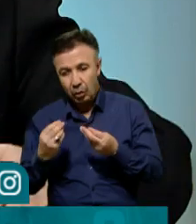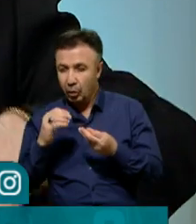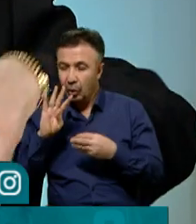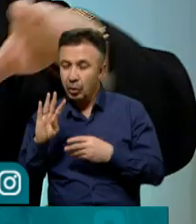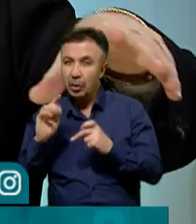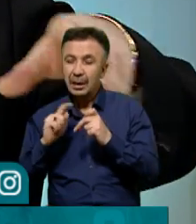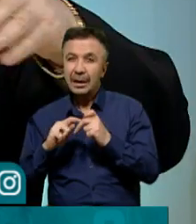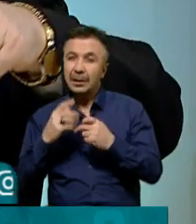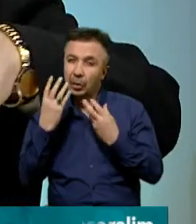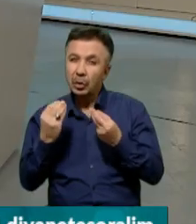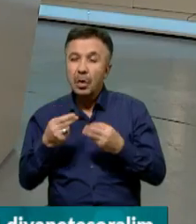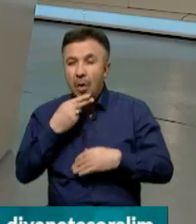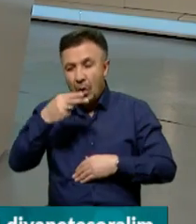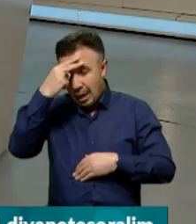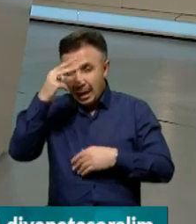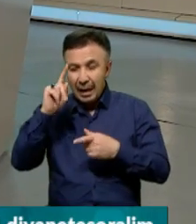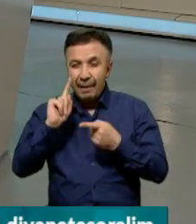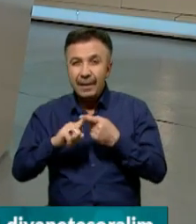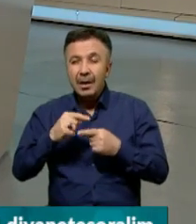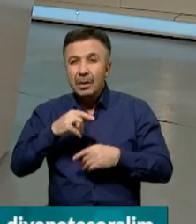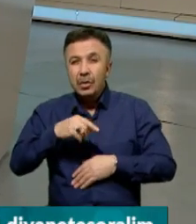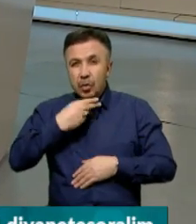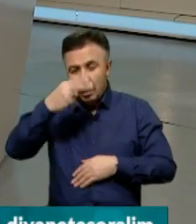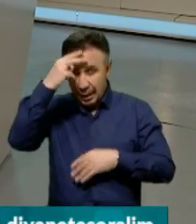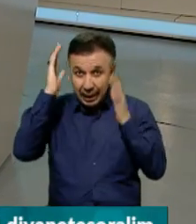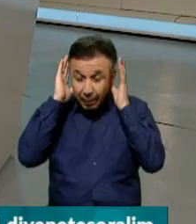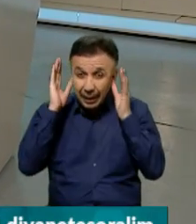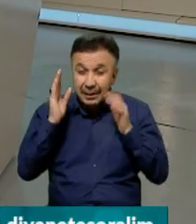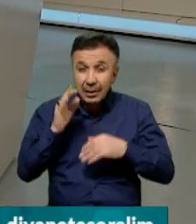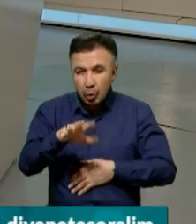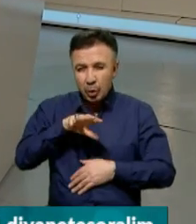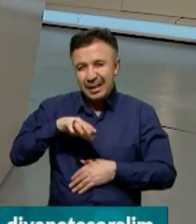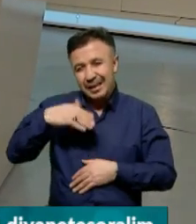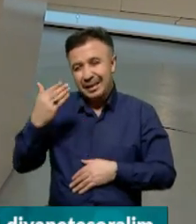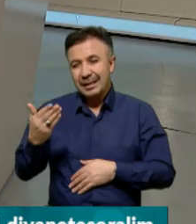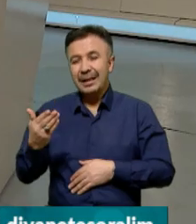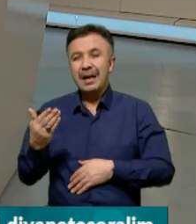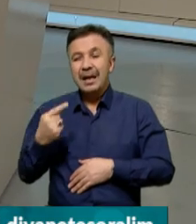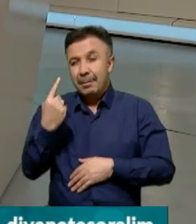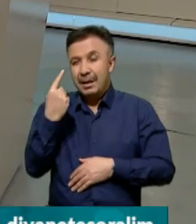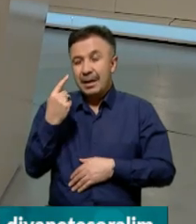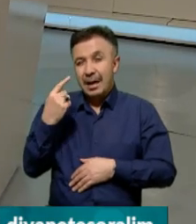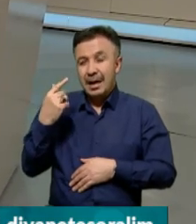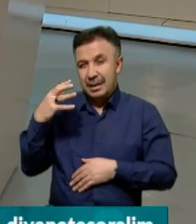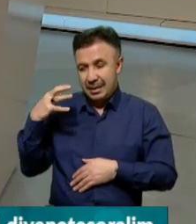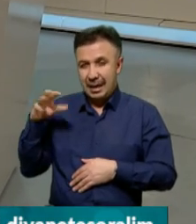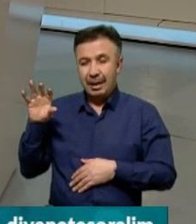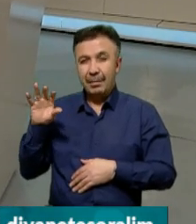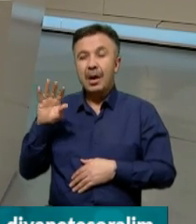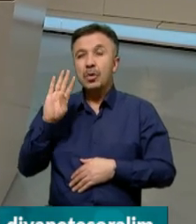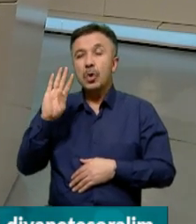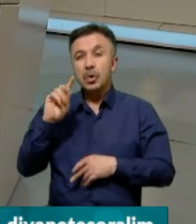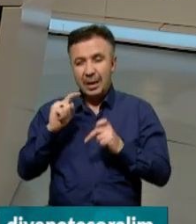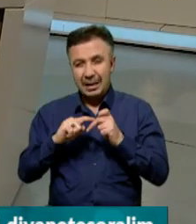ki öğlen ve cumanın sünneti dışında dört rekat kılan, bir selamla dört rekat kılınan nafilelerde